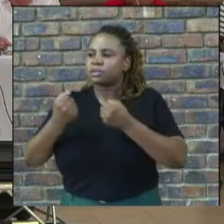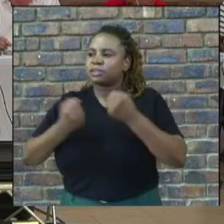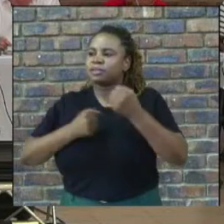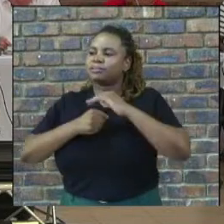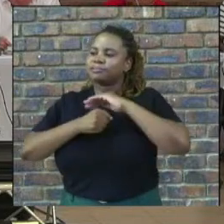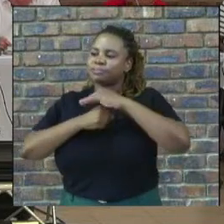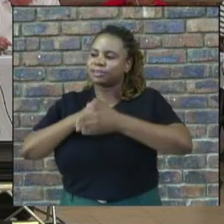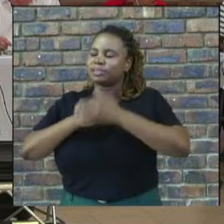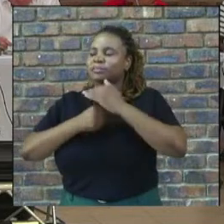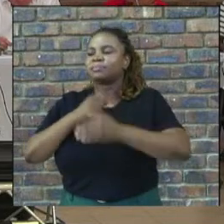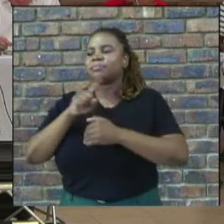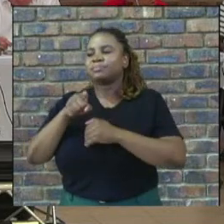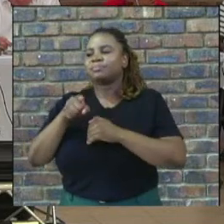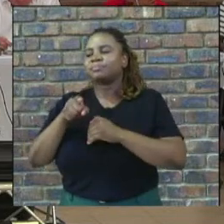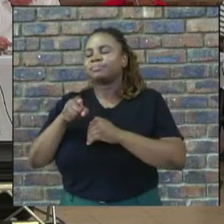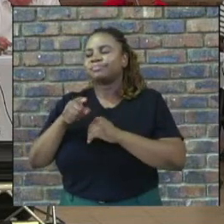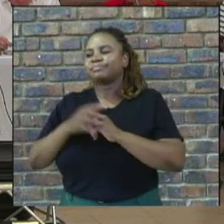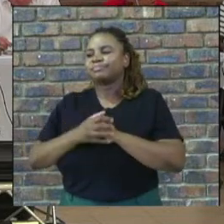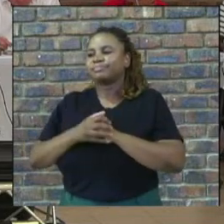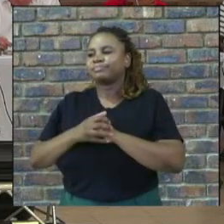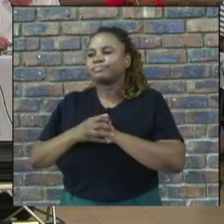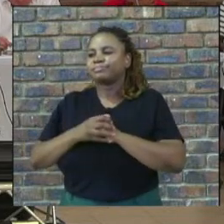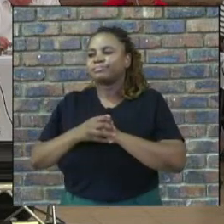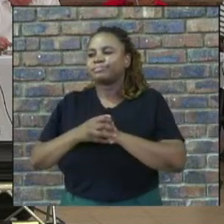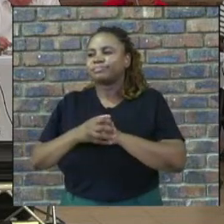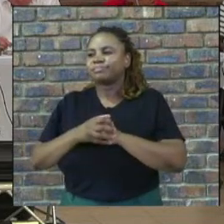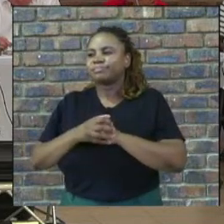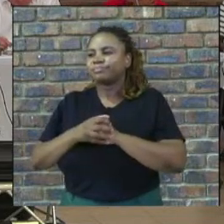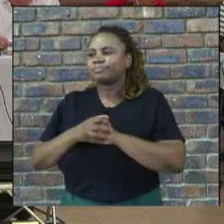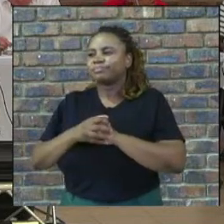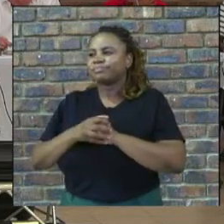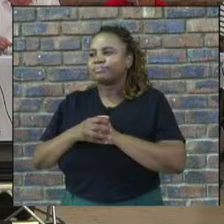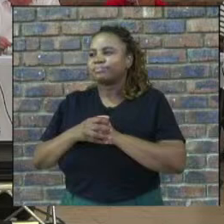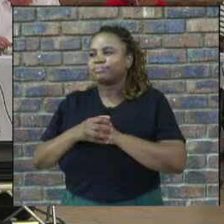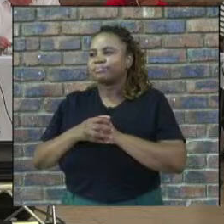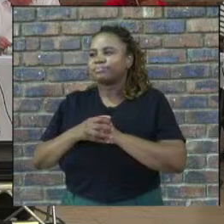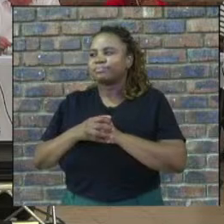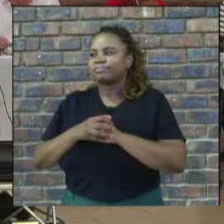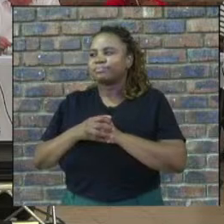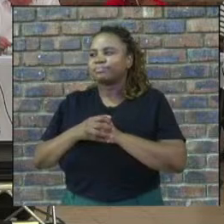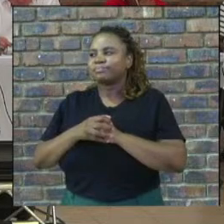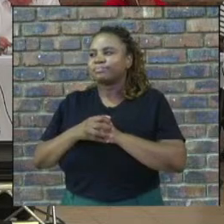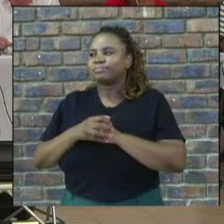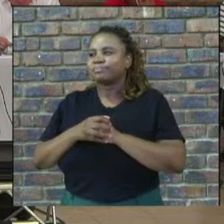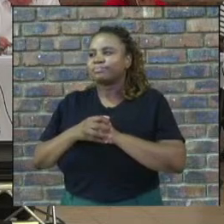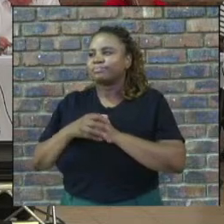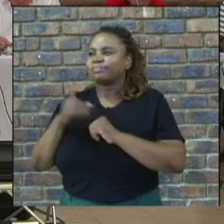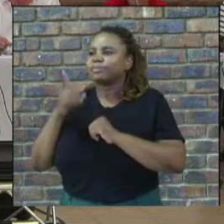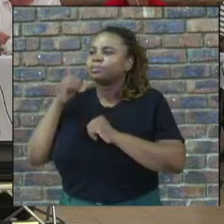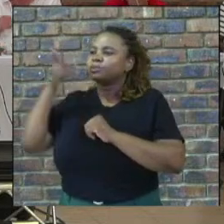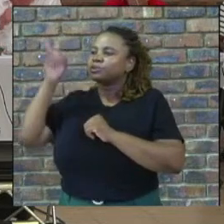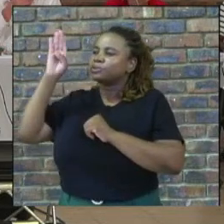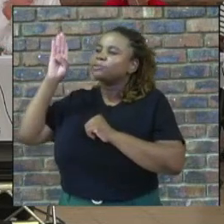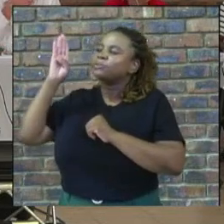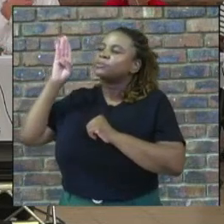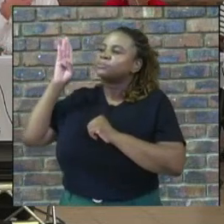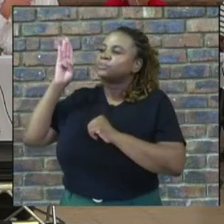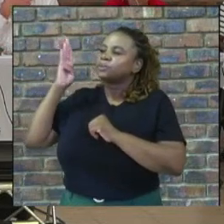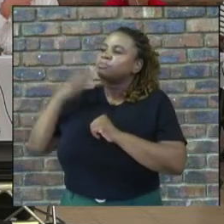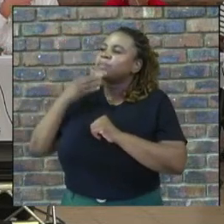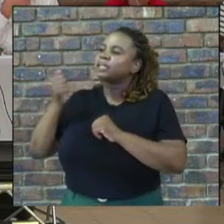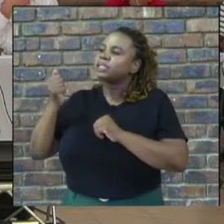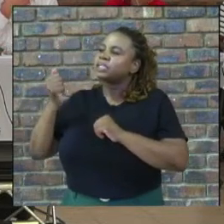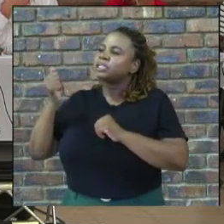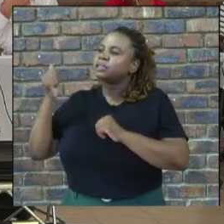kuba Nkosi yaphakathe konke okulethwe ngaphambi kwakobusoba abantwana bakho Mesiya. Wena ke Nkosi yezulu uthumela inglosi Baba